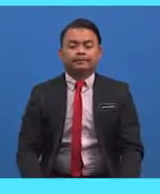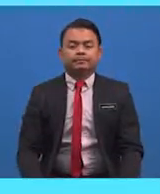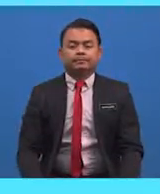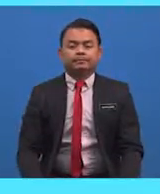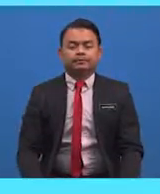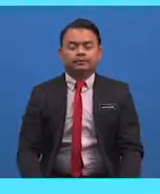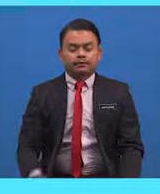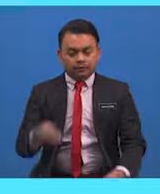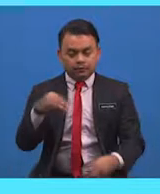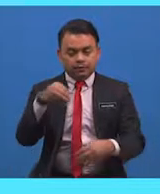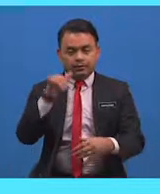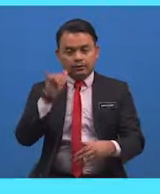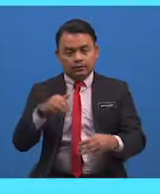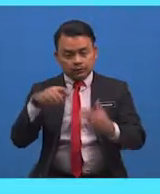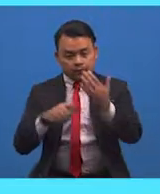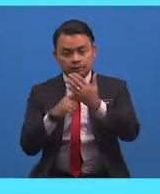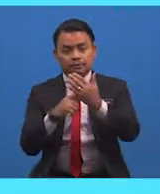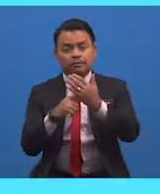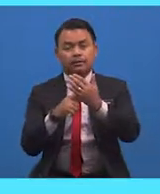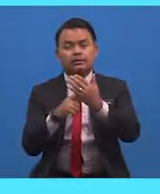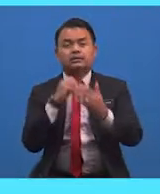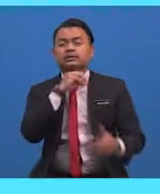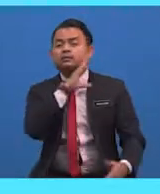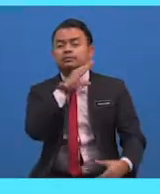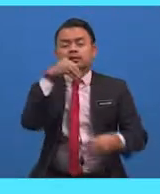dalam lapisan atmosfera. Punca yang